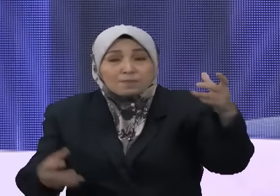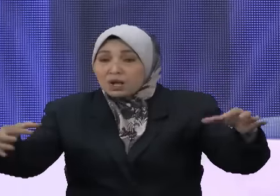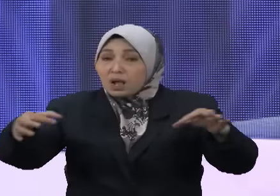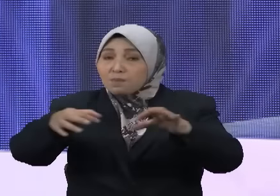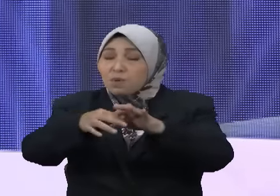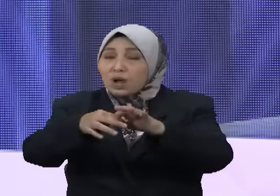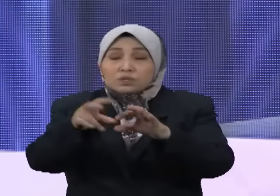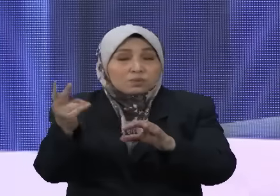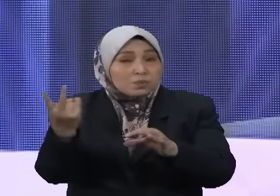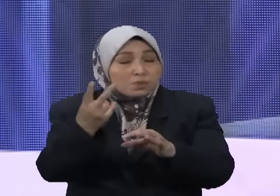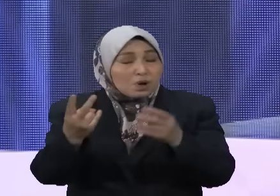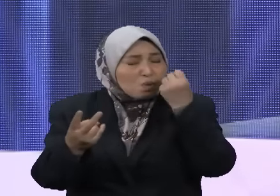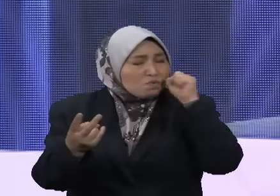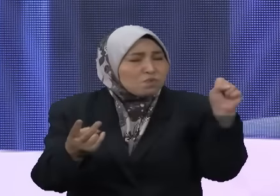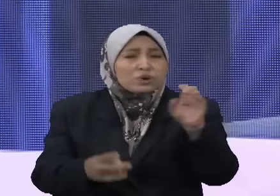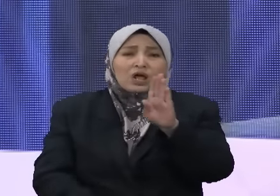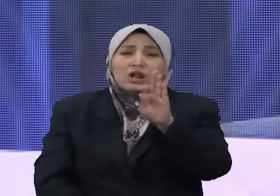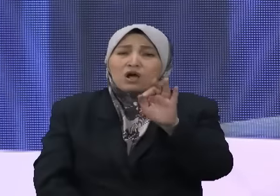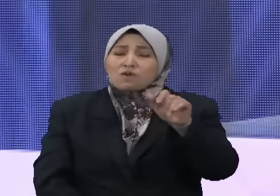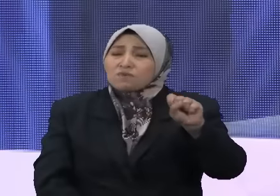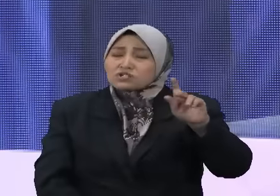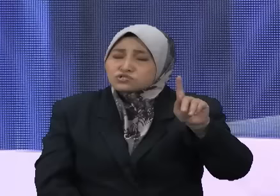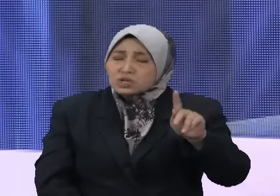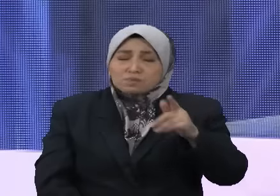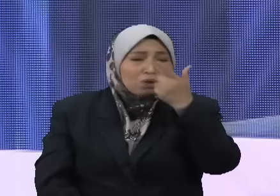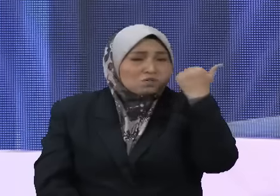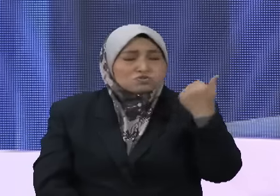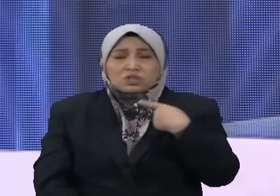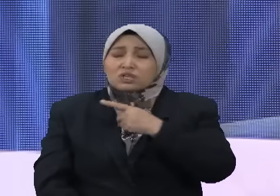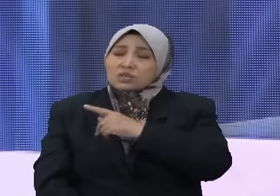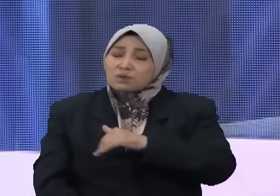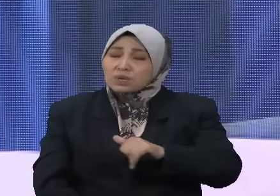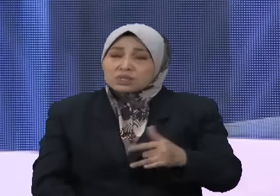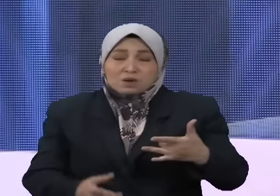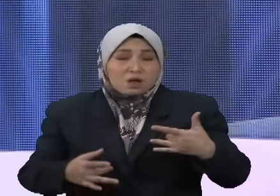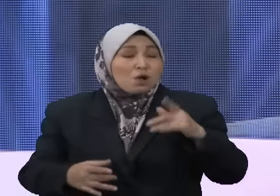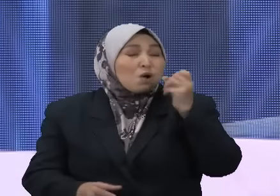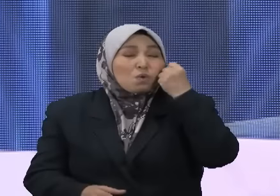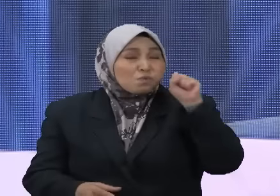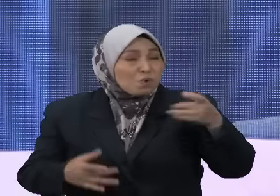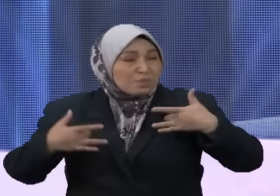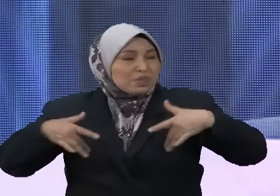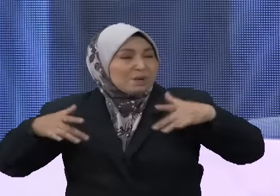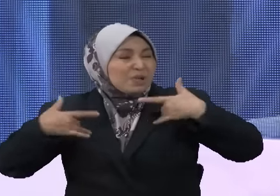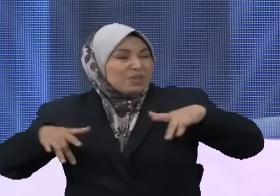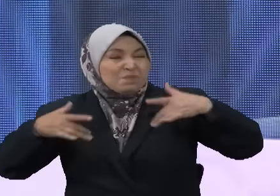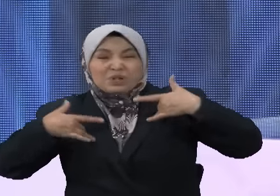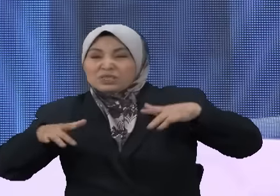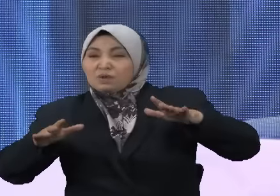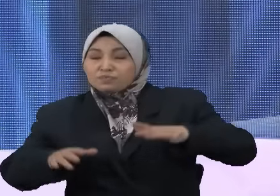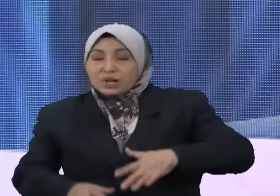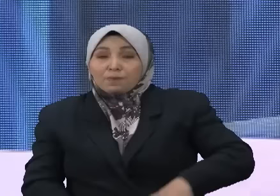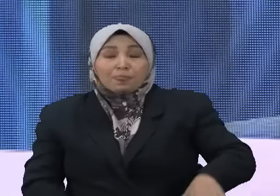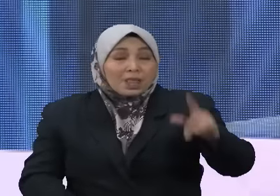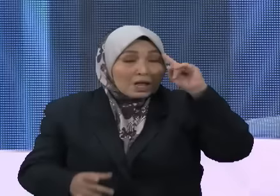antara dua kufur dan fasik kerana kufur ni kita jelas kita tahu menafikan er apa kita kata mereka menafikan er